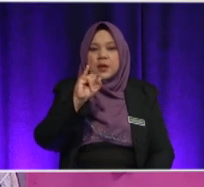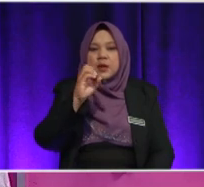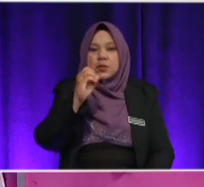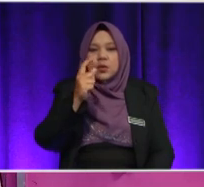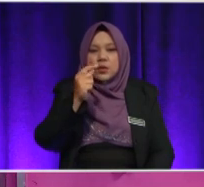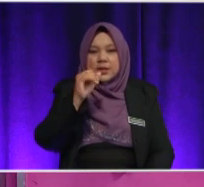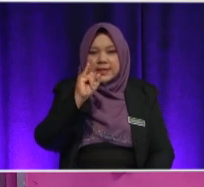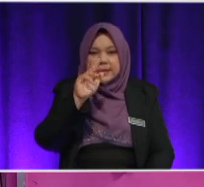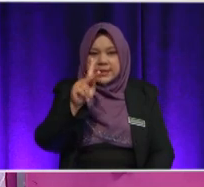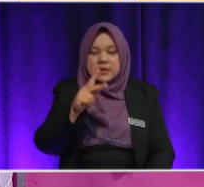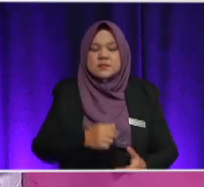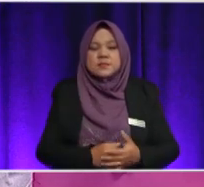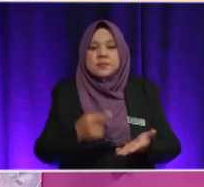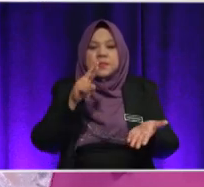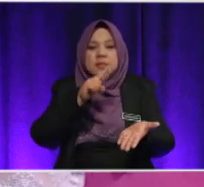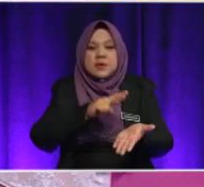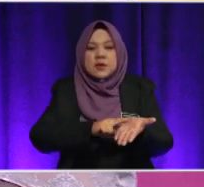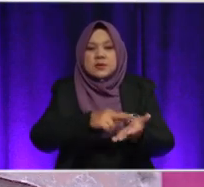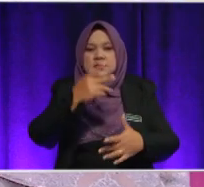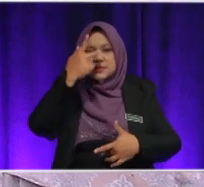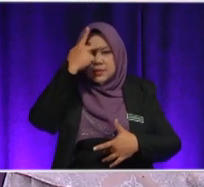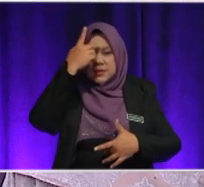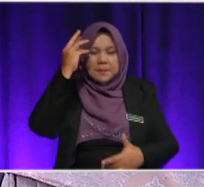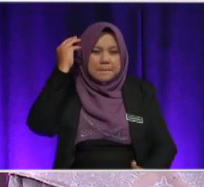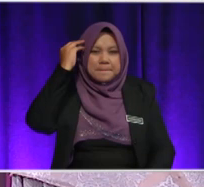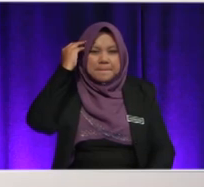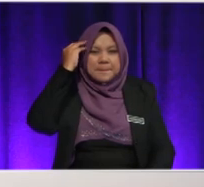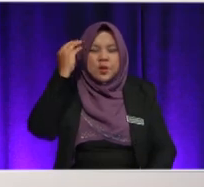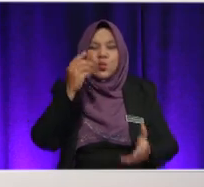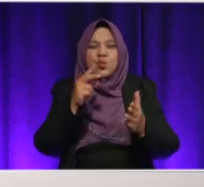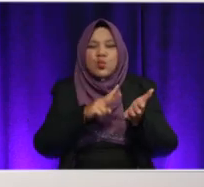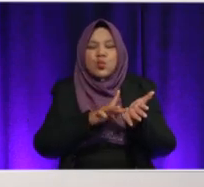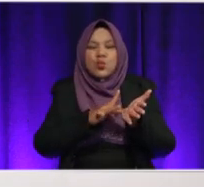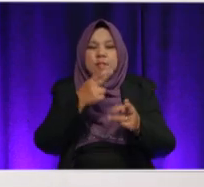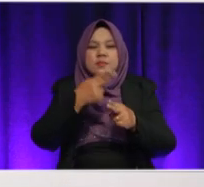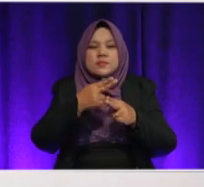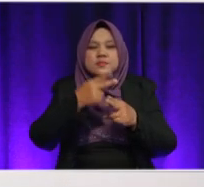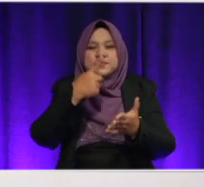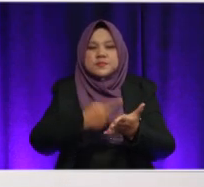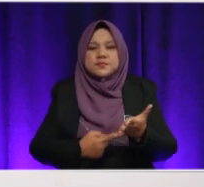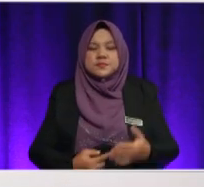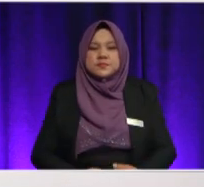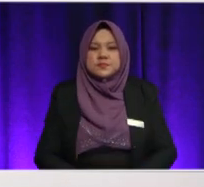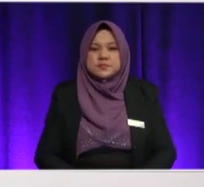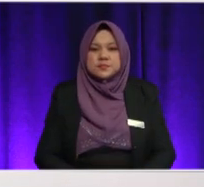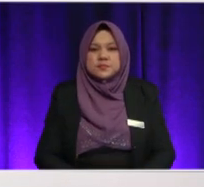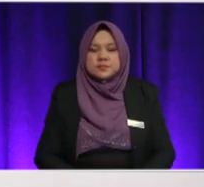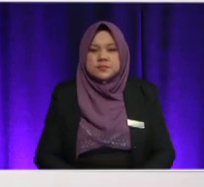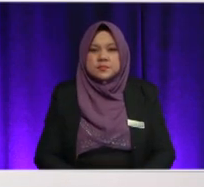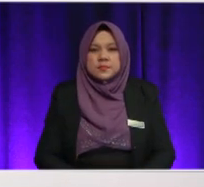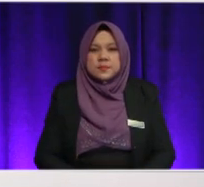virusnya merawat pesakit-sakit terik kita menggunakan apel obat jenis apel sakit trik kita